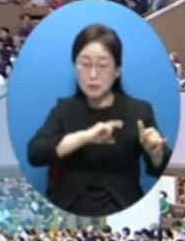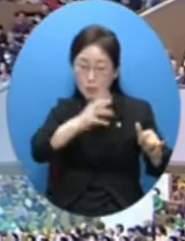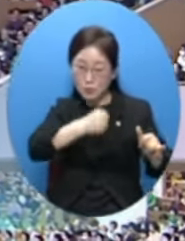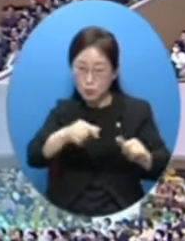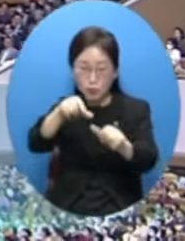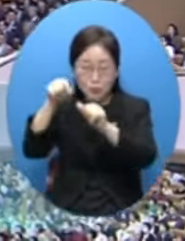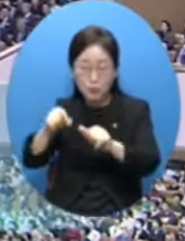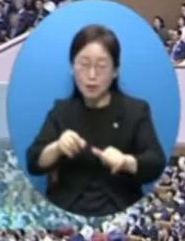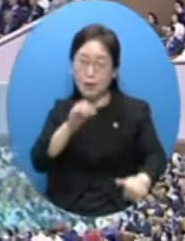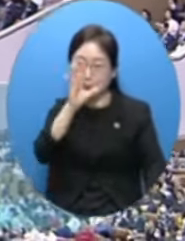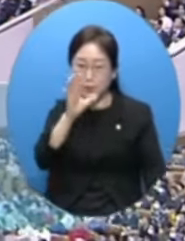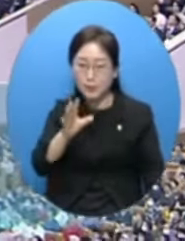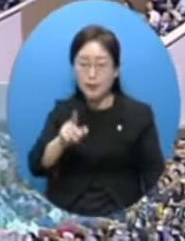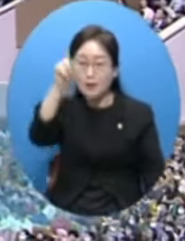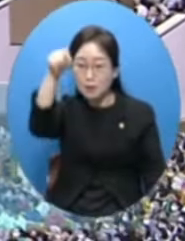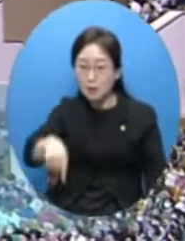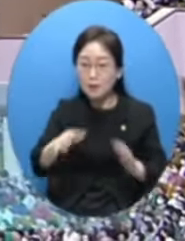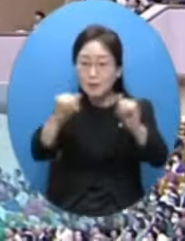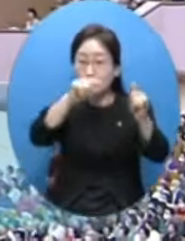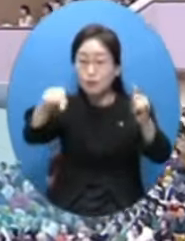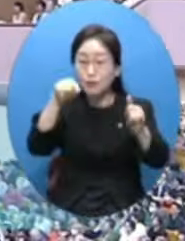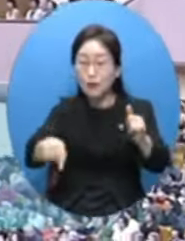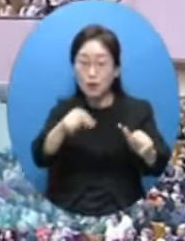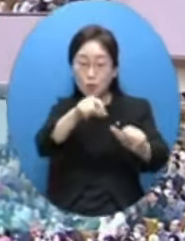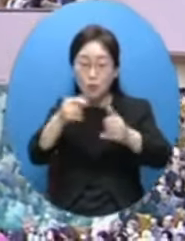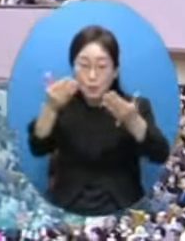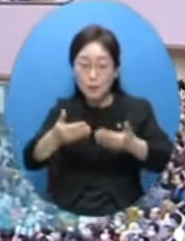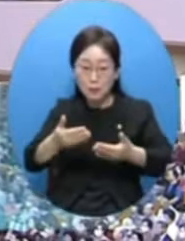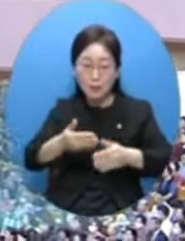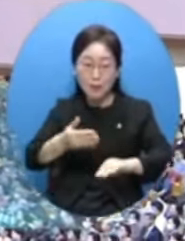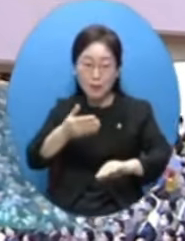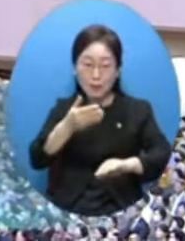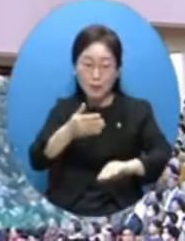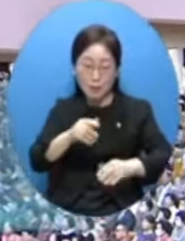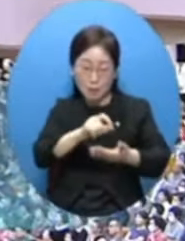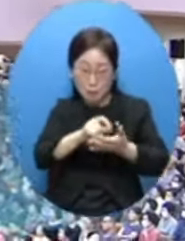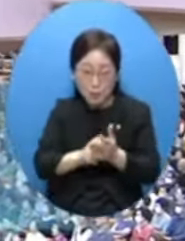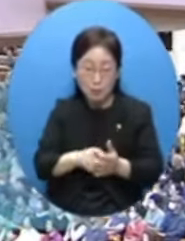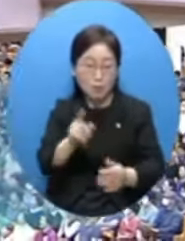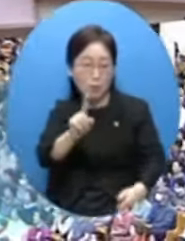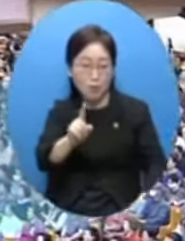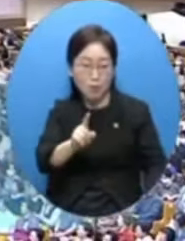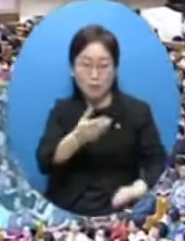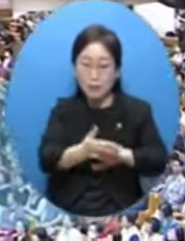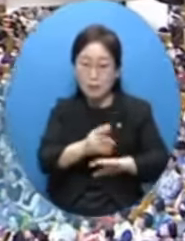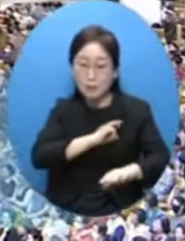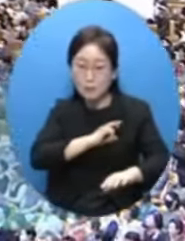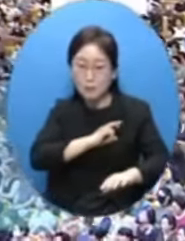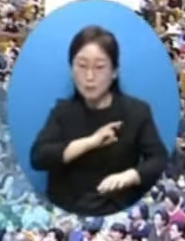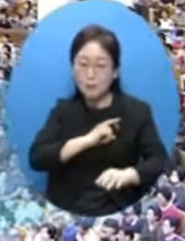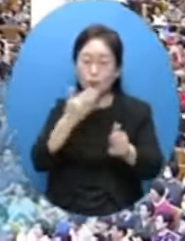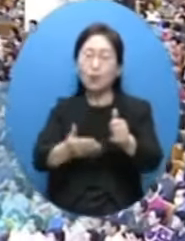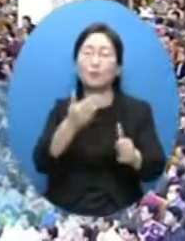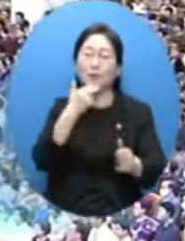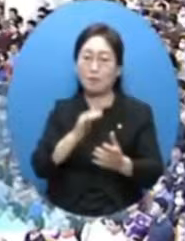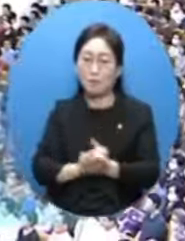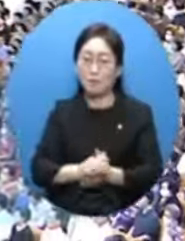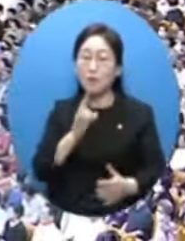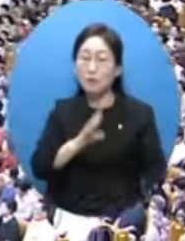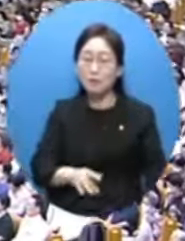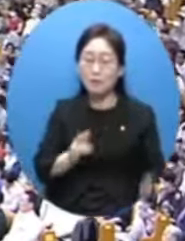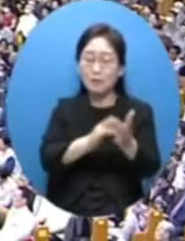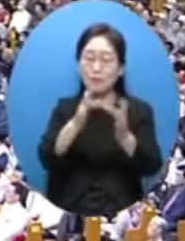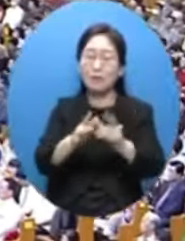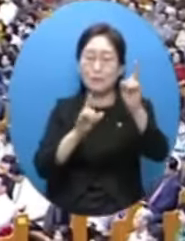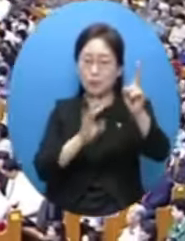수 없나니 천하 사람 중에 구원을 받을 만한 다른 이름을 우리에게 주신 일이 없음이라 하였더라. 오직 예수님만이